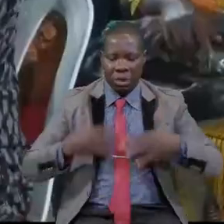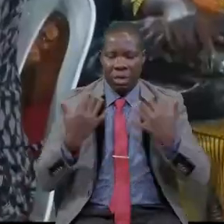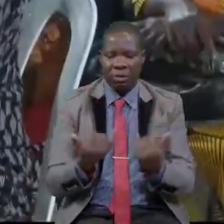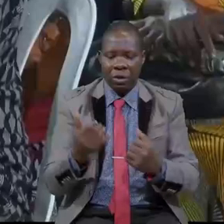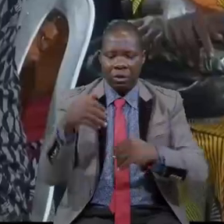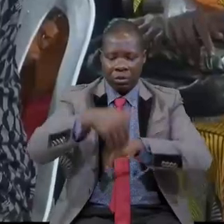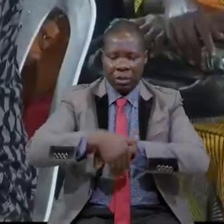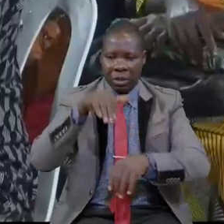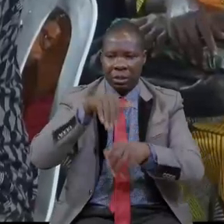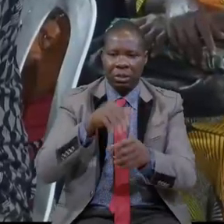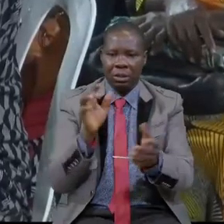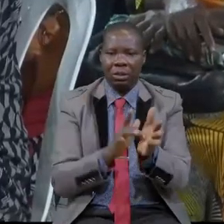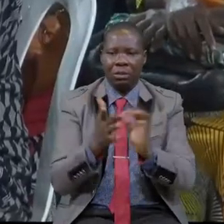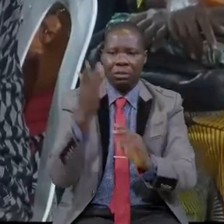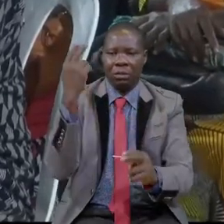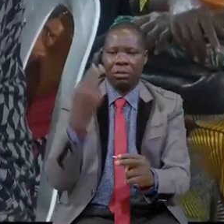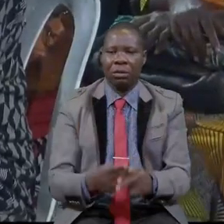de Jésus.